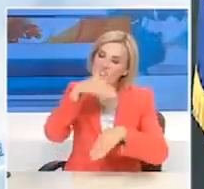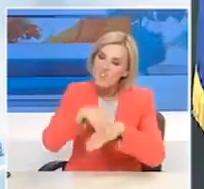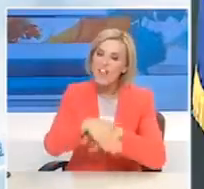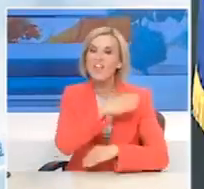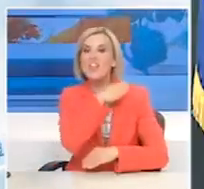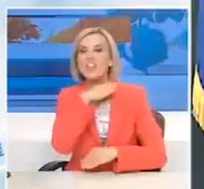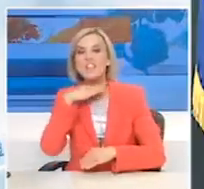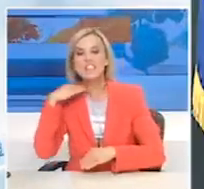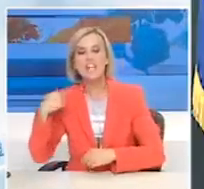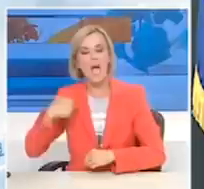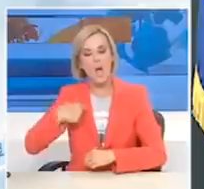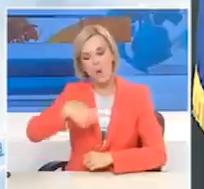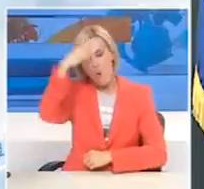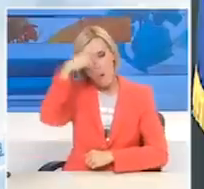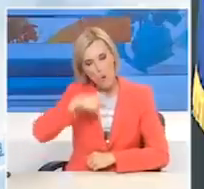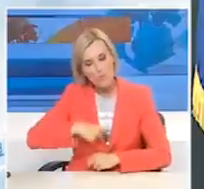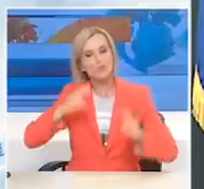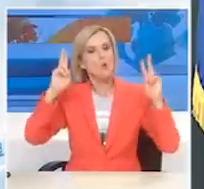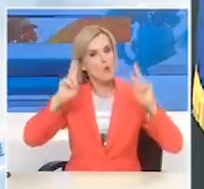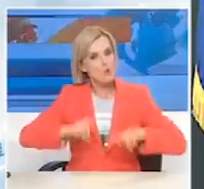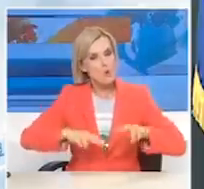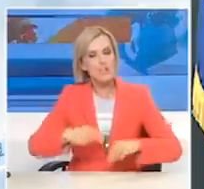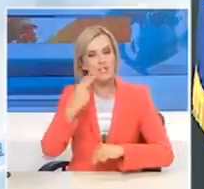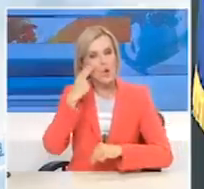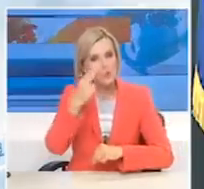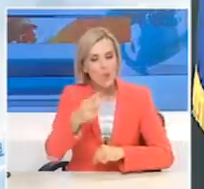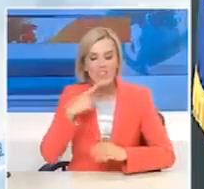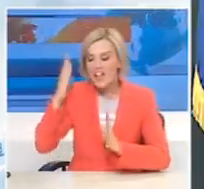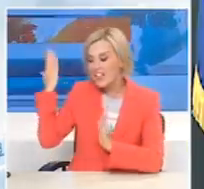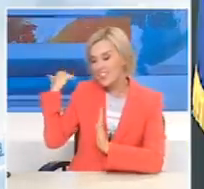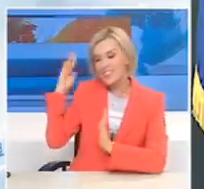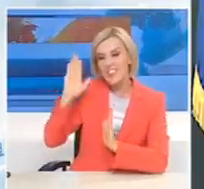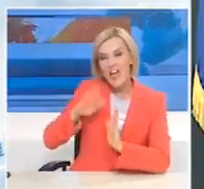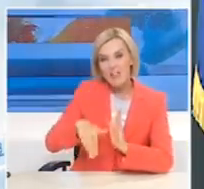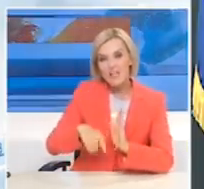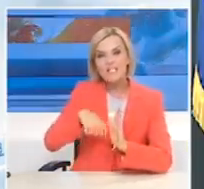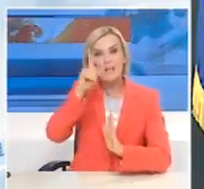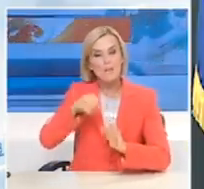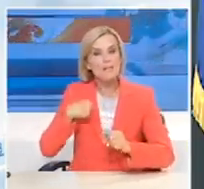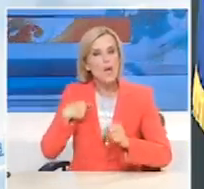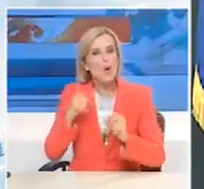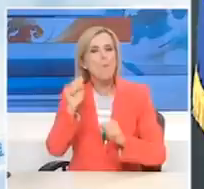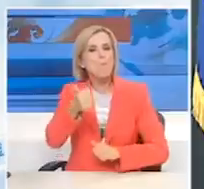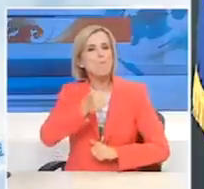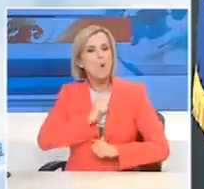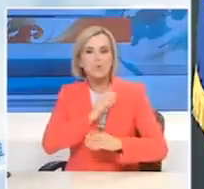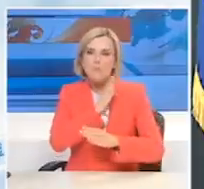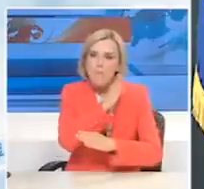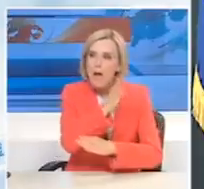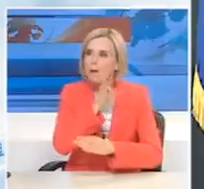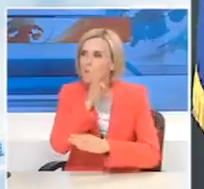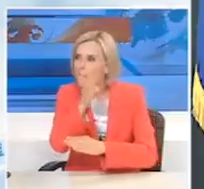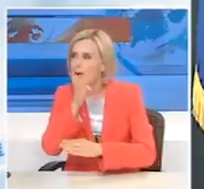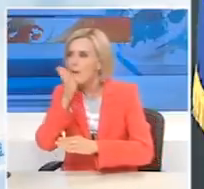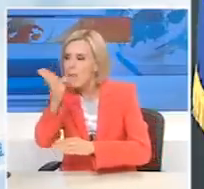Το γνώριζα και το γνωρίζω. Το ξαναείδα και τις τελευταίες μέρες, όταν ήσυχα και αθόρυβα επισκέφτηκα διάφορες υγειονομικές μονάδες που